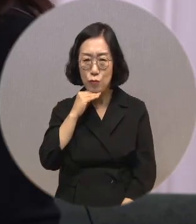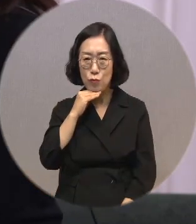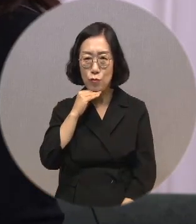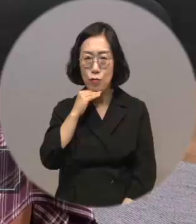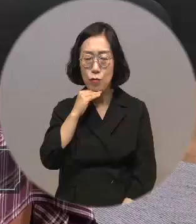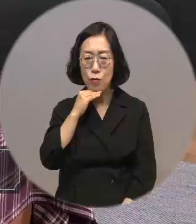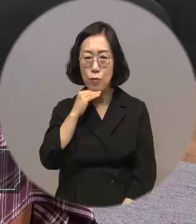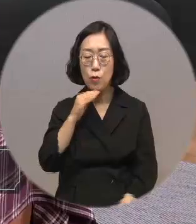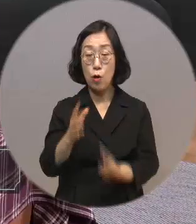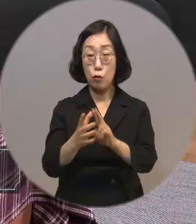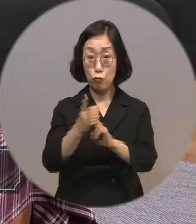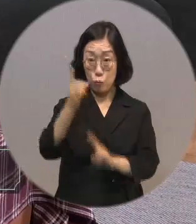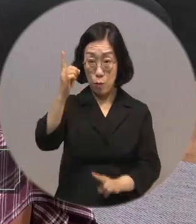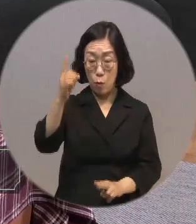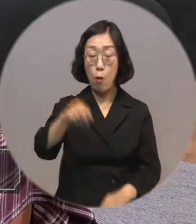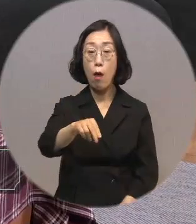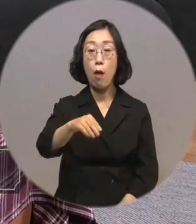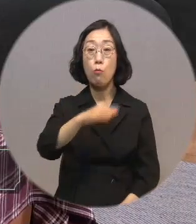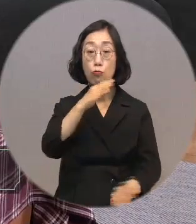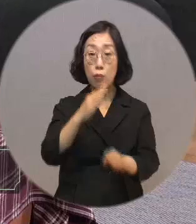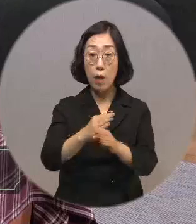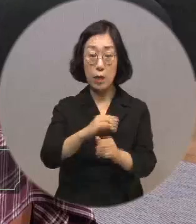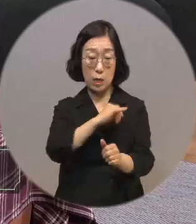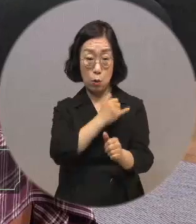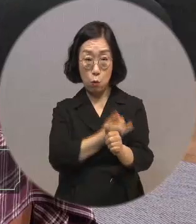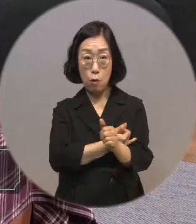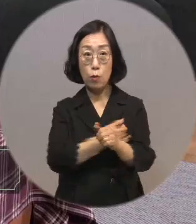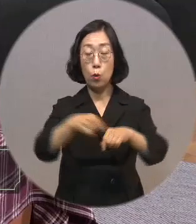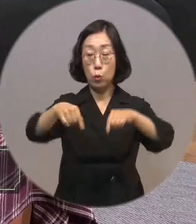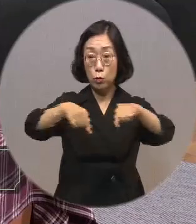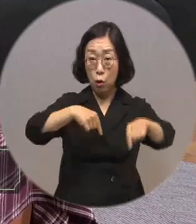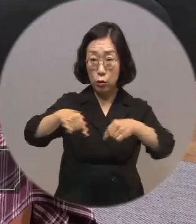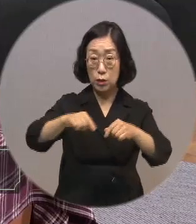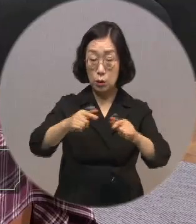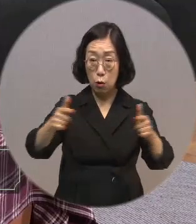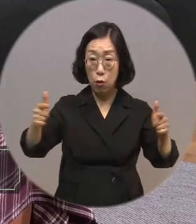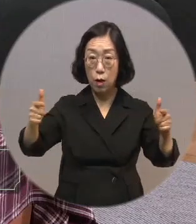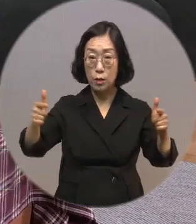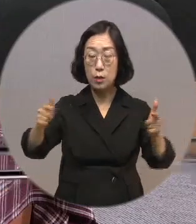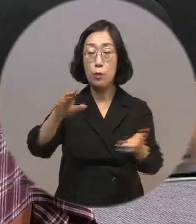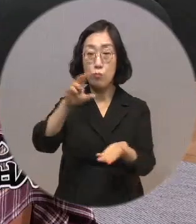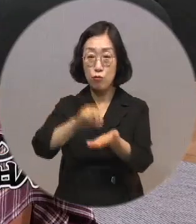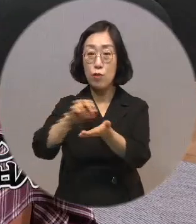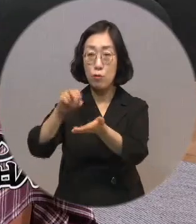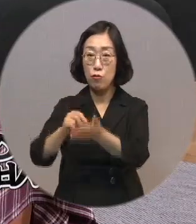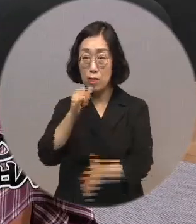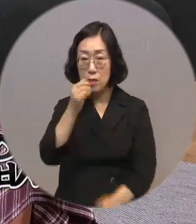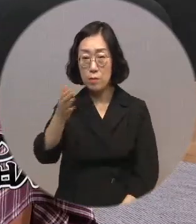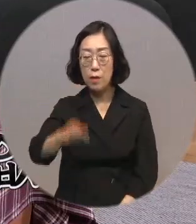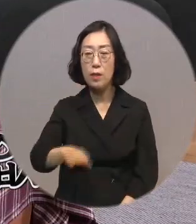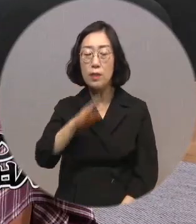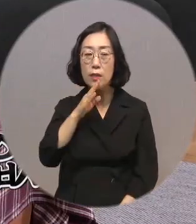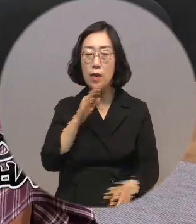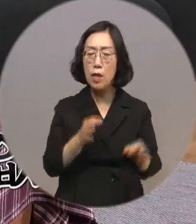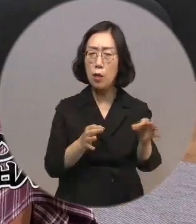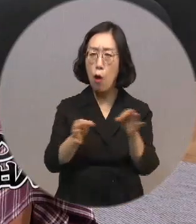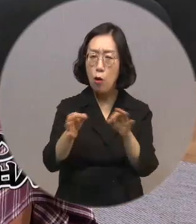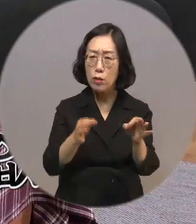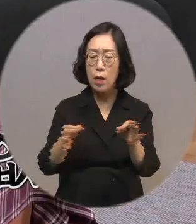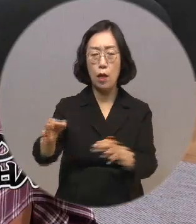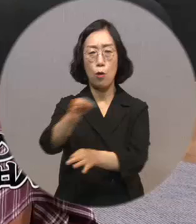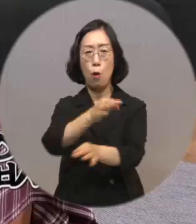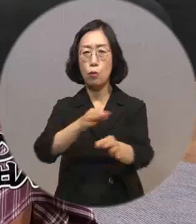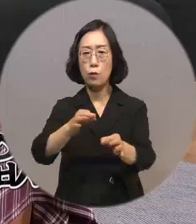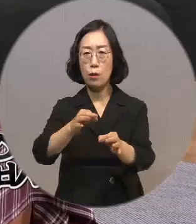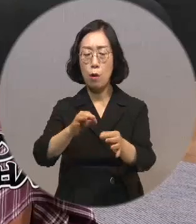때. 그렇죠. 북한에 대한 정보가 북한의 인권, 정치적, 군사적 이슈에 대한 거는 있지만 북한의 시장, 비즈니스에 대한